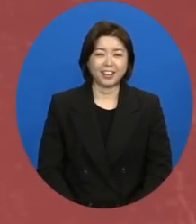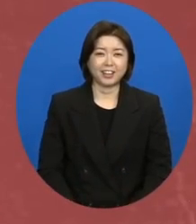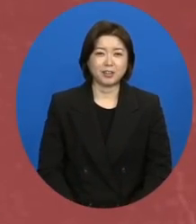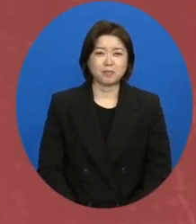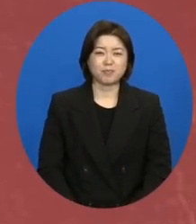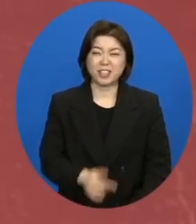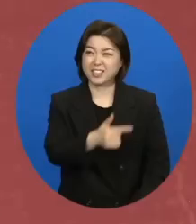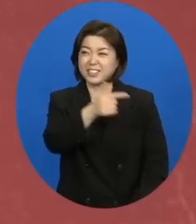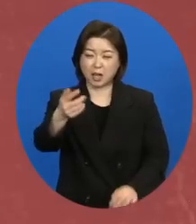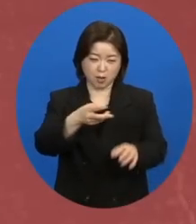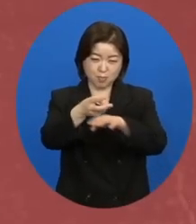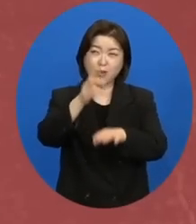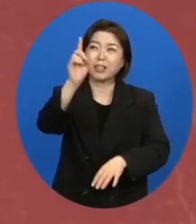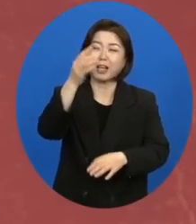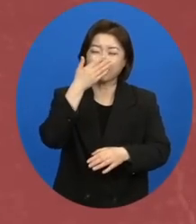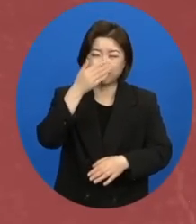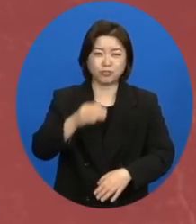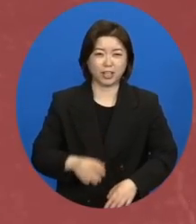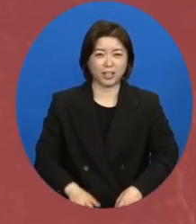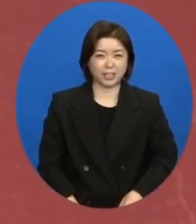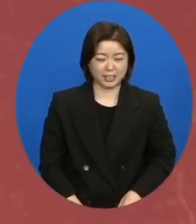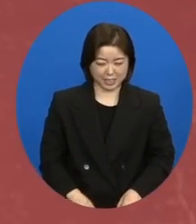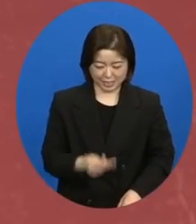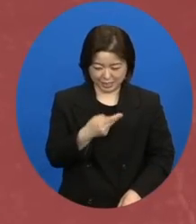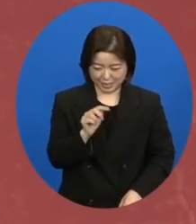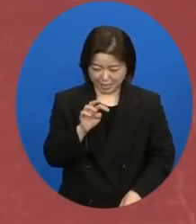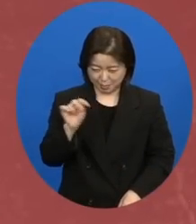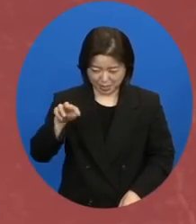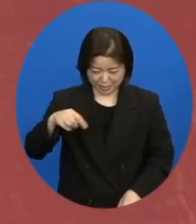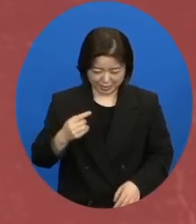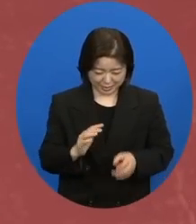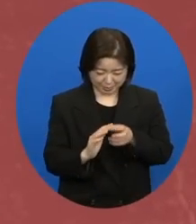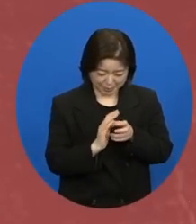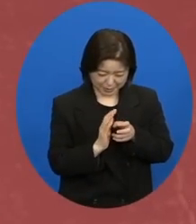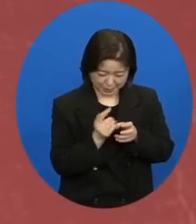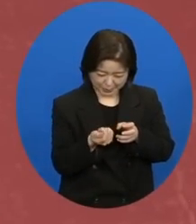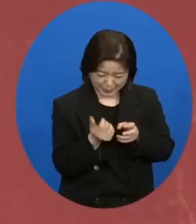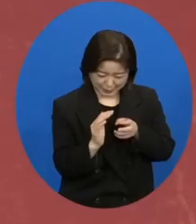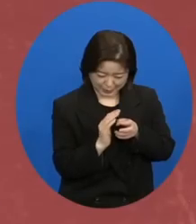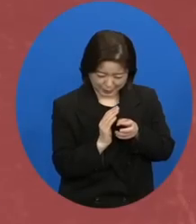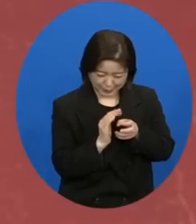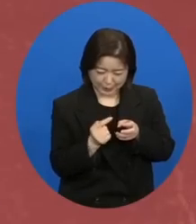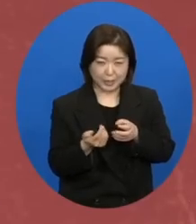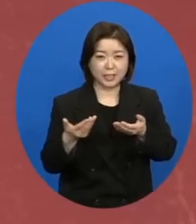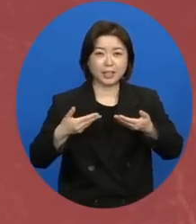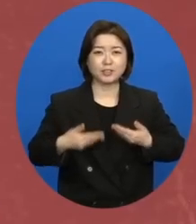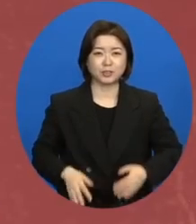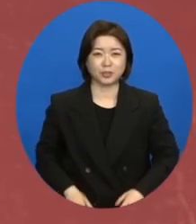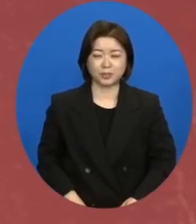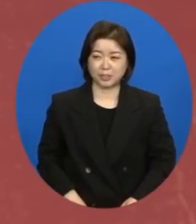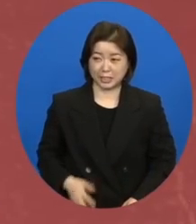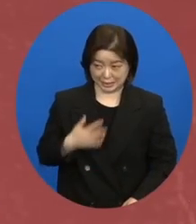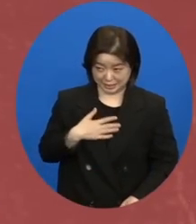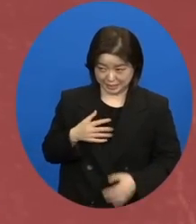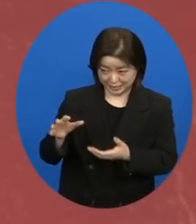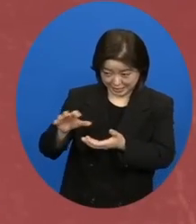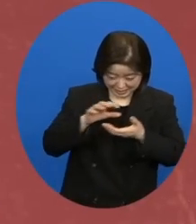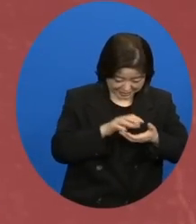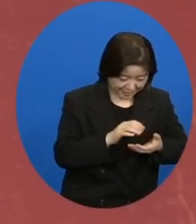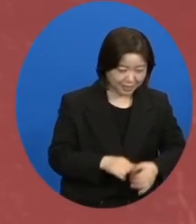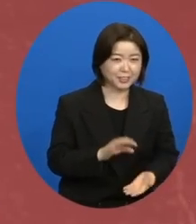고마운 대우 버스를 줘야 될 텐데 다마스라고 요만한 걸 보내줘가지고 냉큼 받아서 우리 쓰고